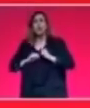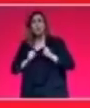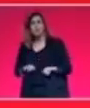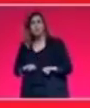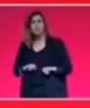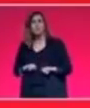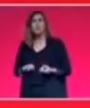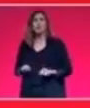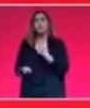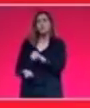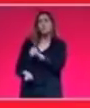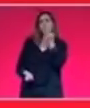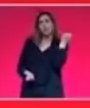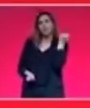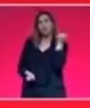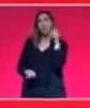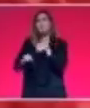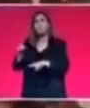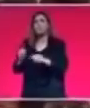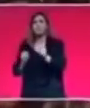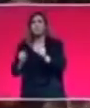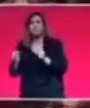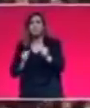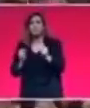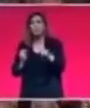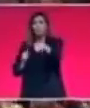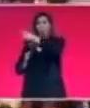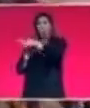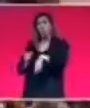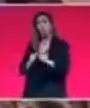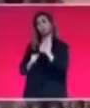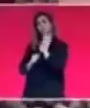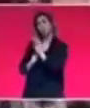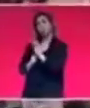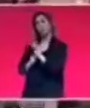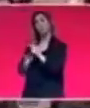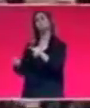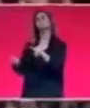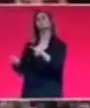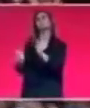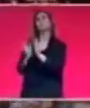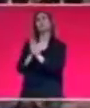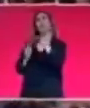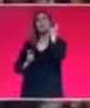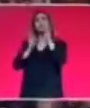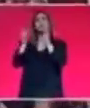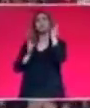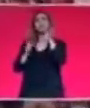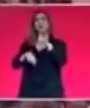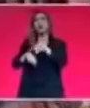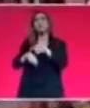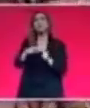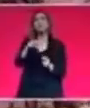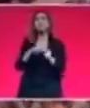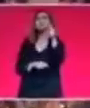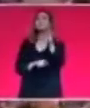διαψευμένοι, που διστάζουν ακόμα. Τους καλούμε όλους να συλλογιστούν. Να συλλογιστούν τι διακυβεύεται.